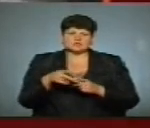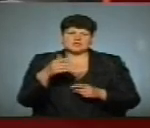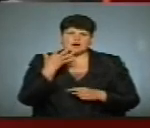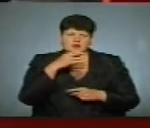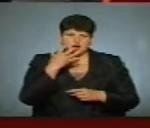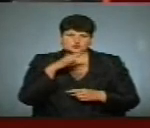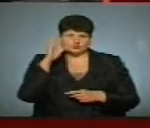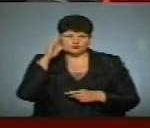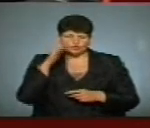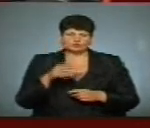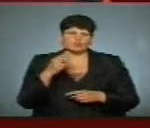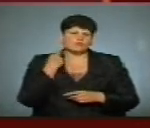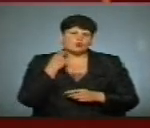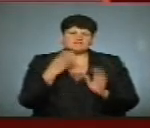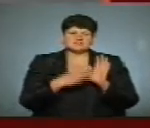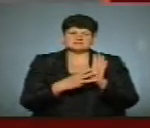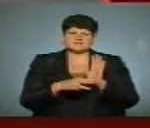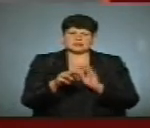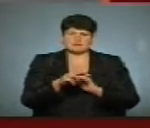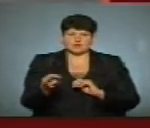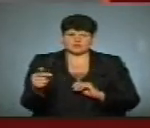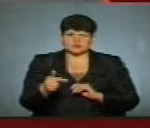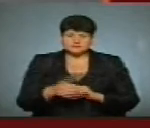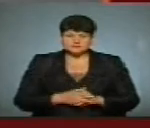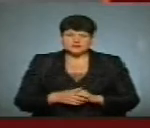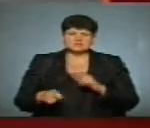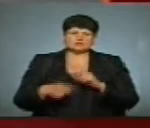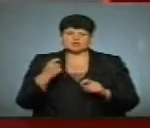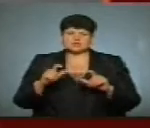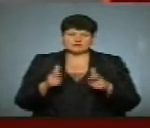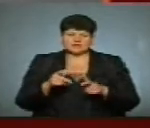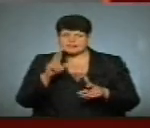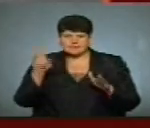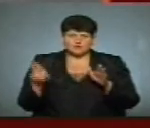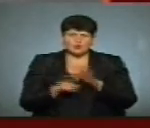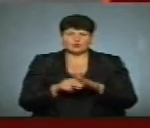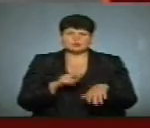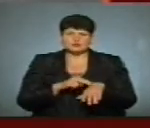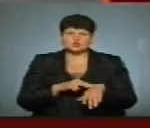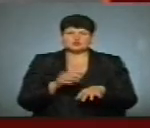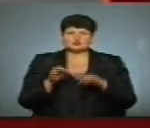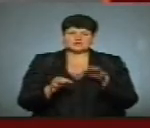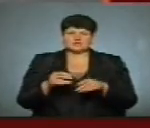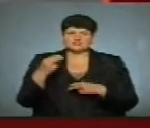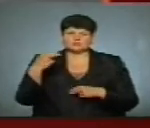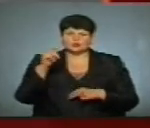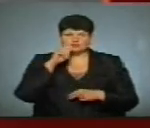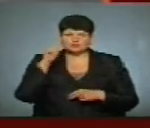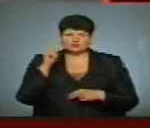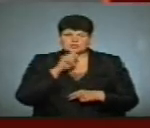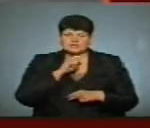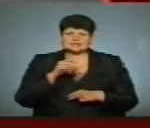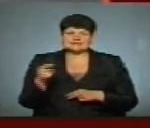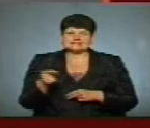становить 80 мільйонів гривень. За порушення карантину та непокору поліцейським судитимуть чемпіона України з тайського боксу